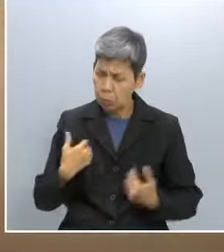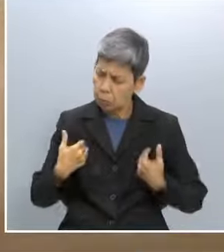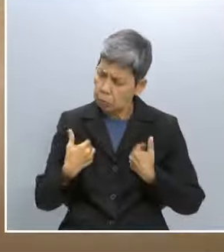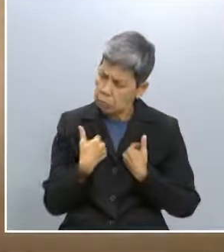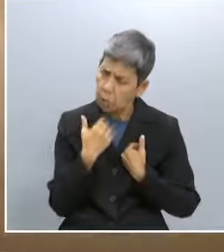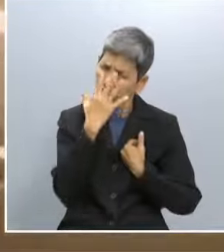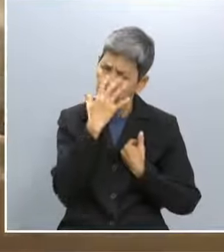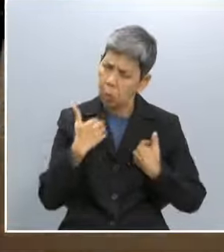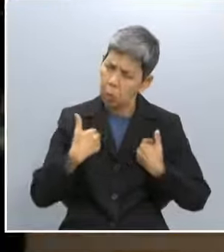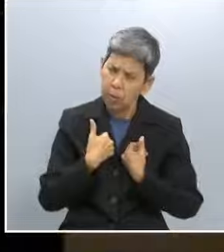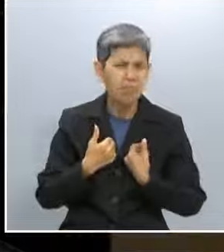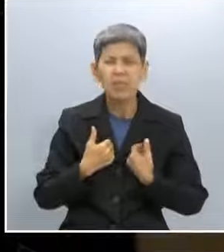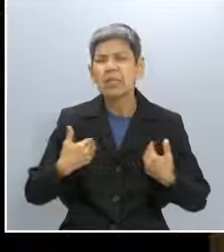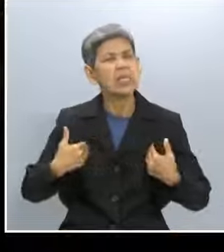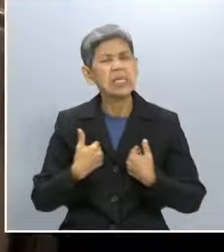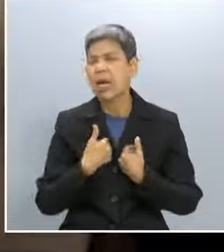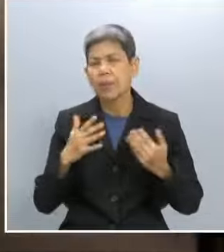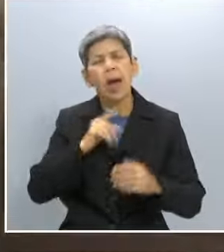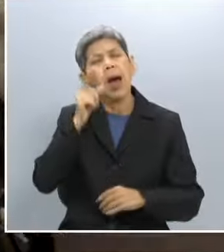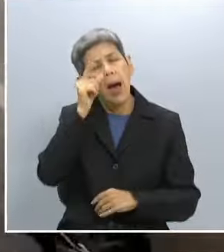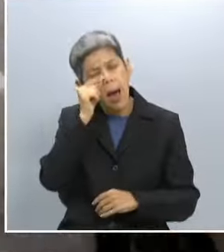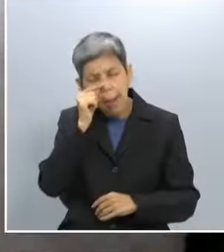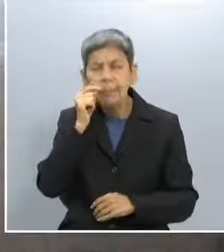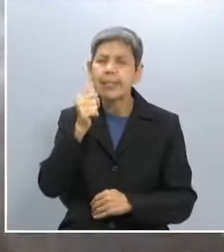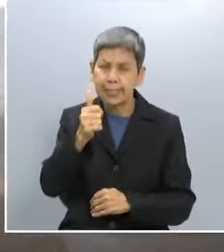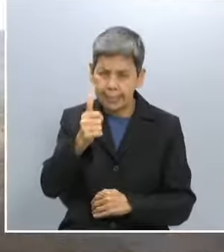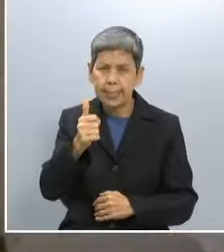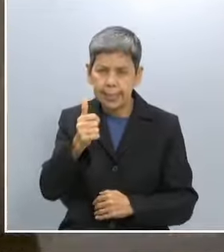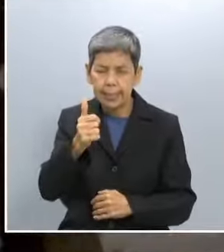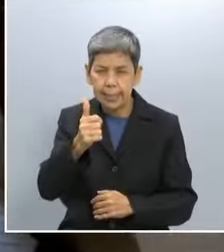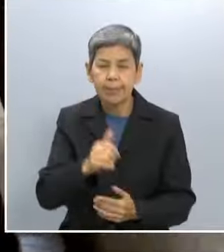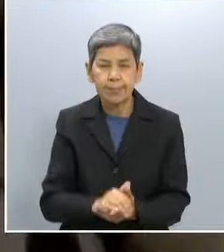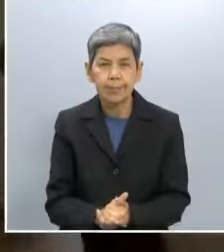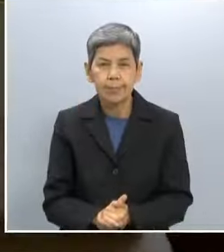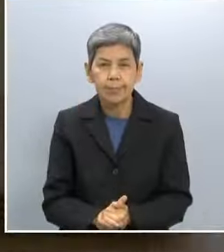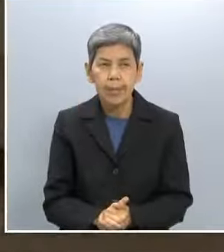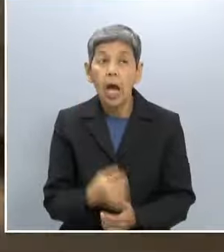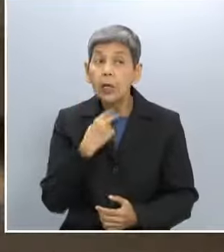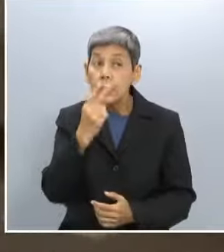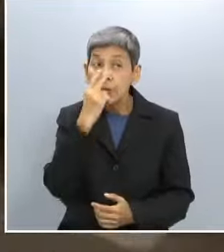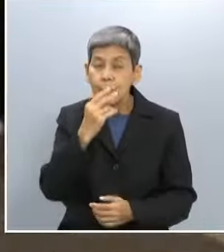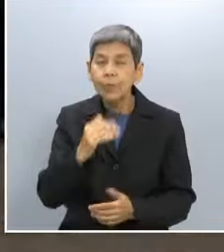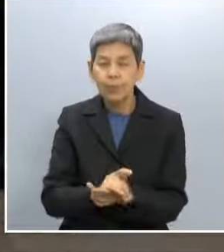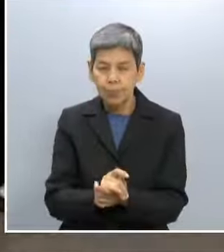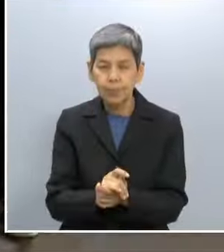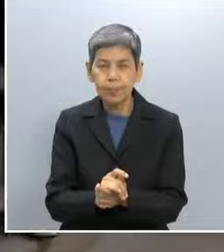ะบิ๊กโจ๊กบอกว่าไม่เหนื่อยหลับสบายดีนี่ค่ะบรรยากาศตอนที่มานะคะ